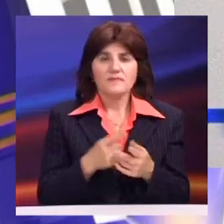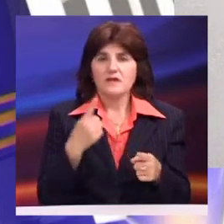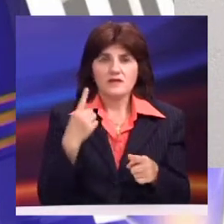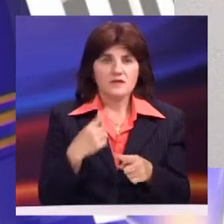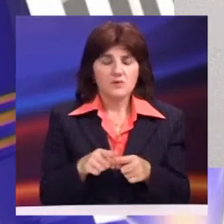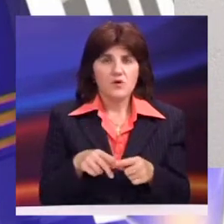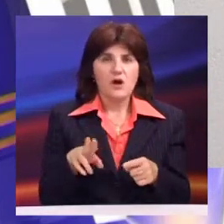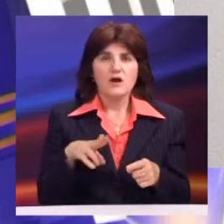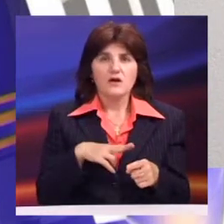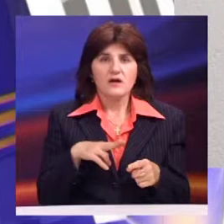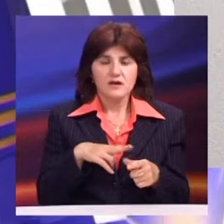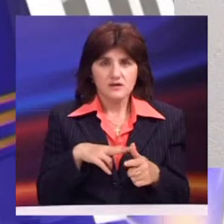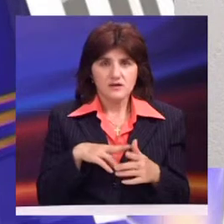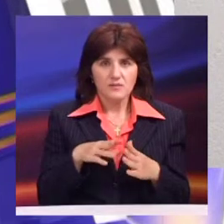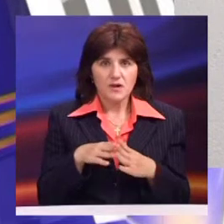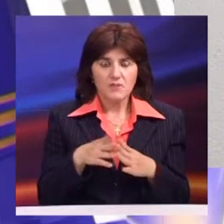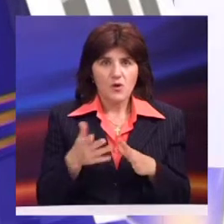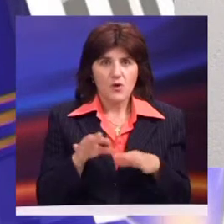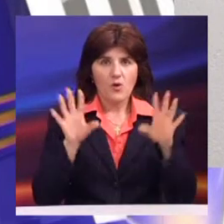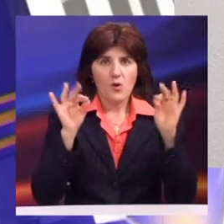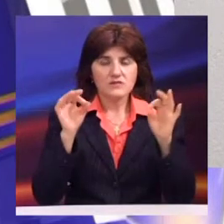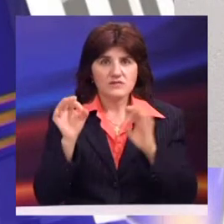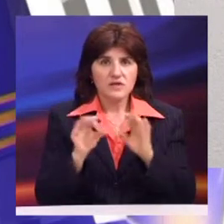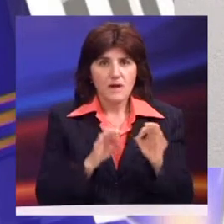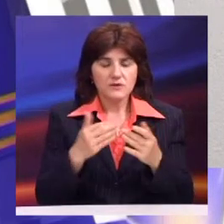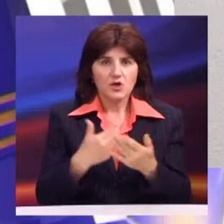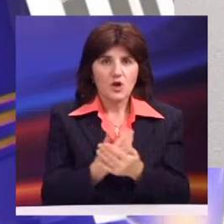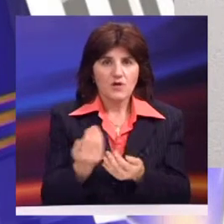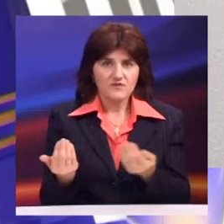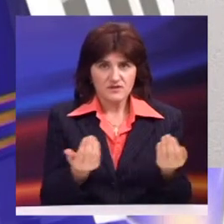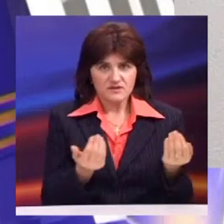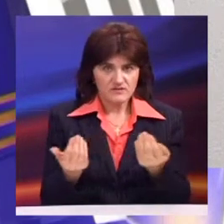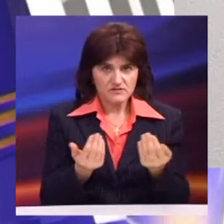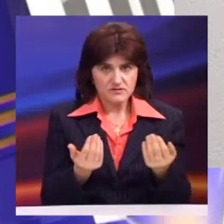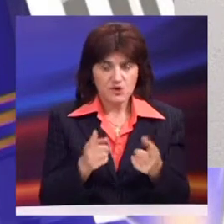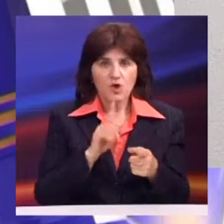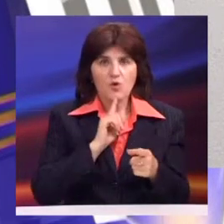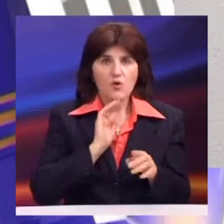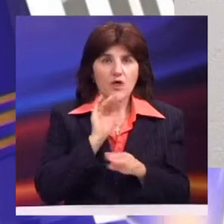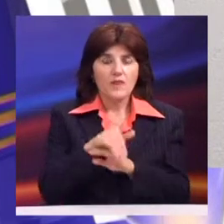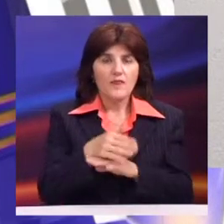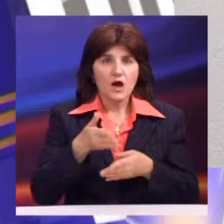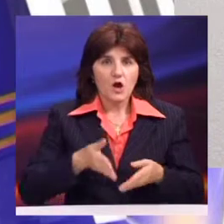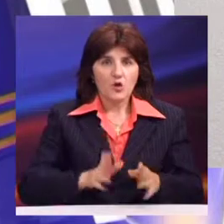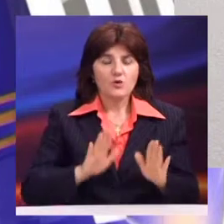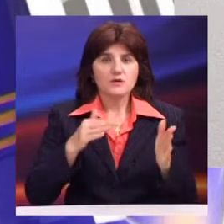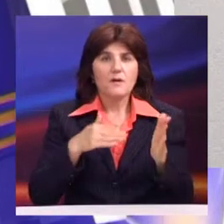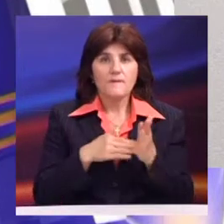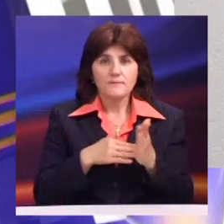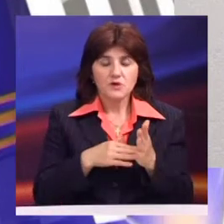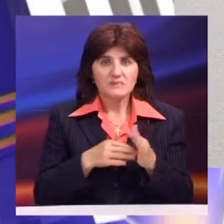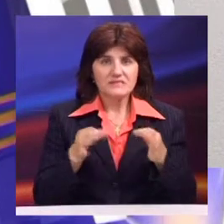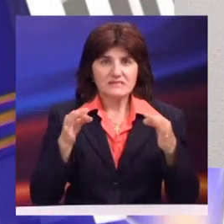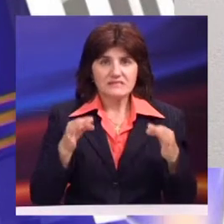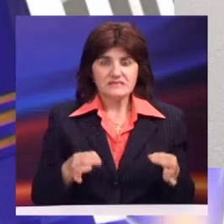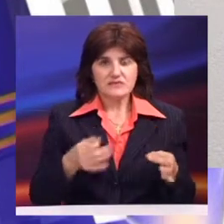neonatologiji, jer imamo oko 10% novorođene dece koji nakon rođenja imaju